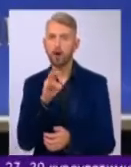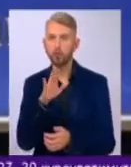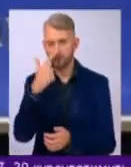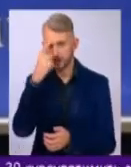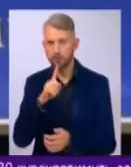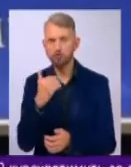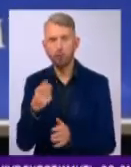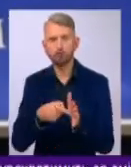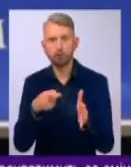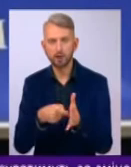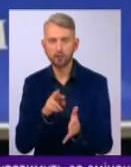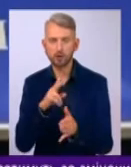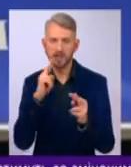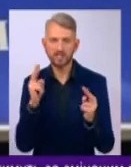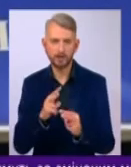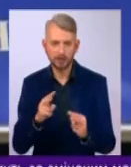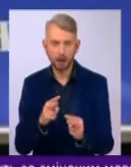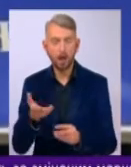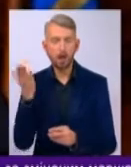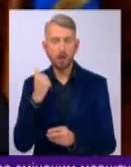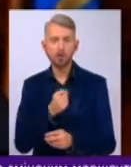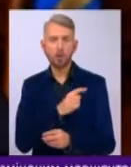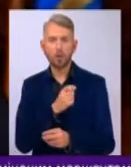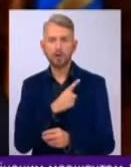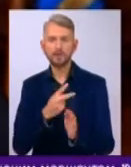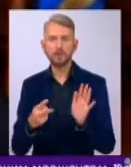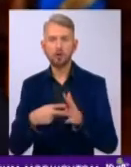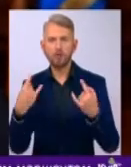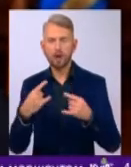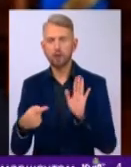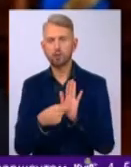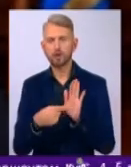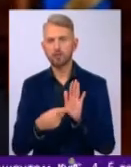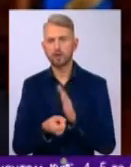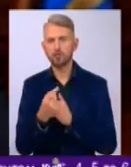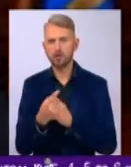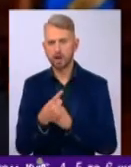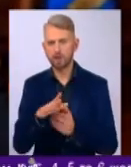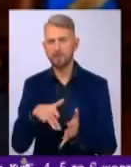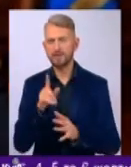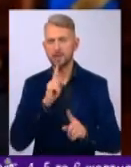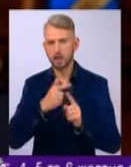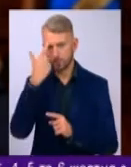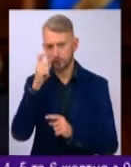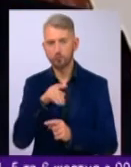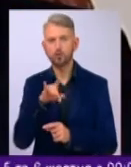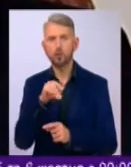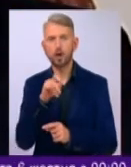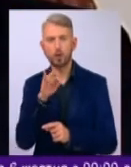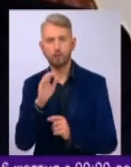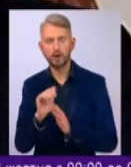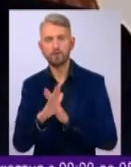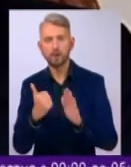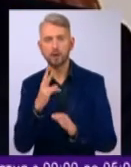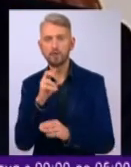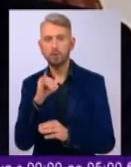що його допитували як свідка. Раніше одеський 7-й канал, посилаючись на джерела у міській раді, повідомив, що Труханова викликали в